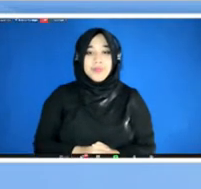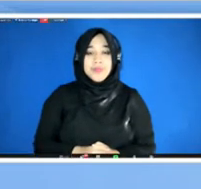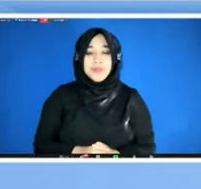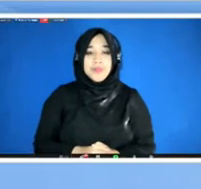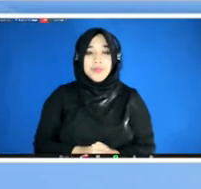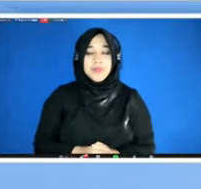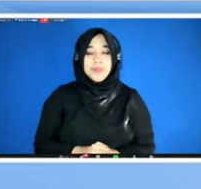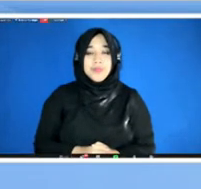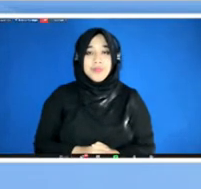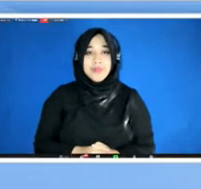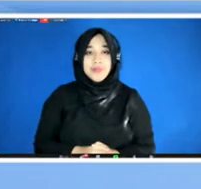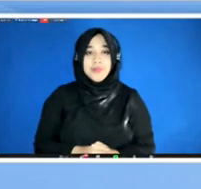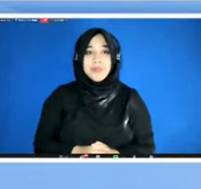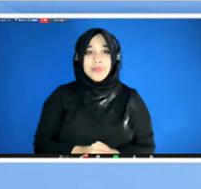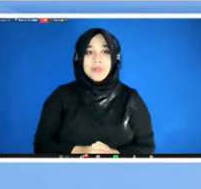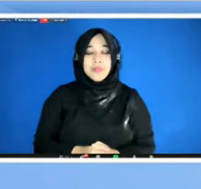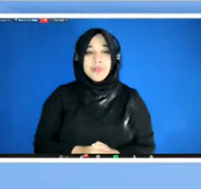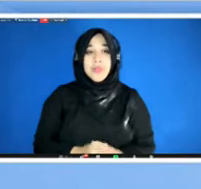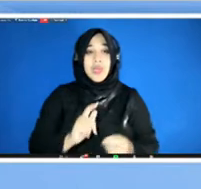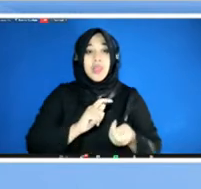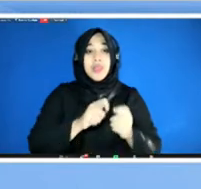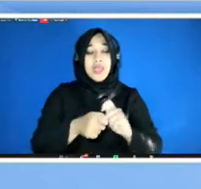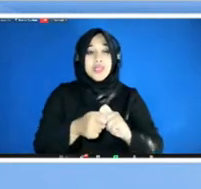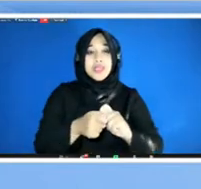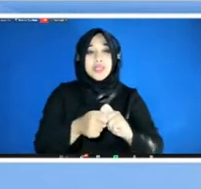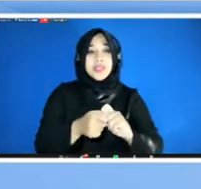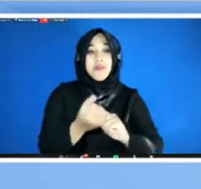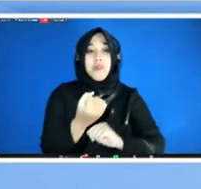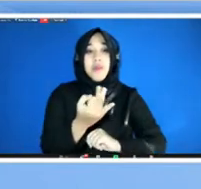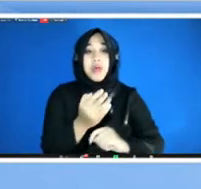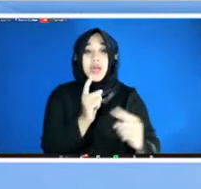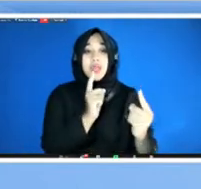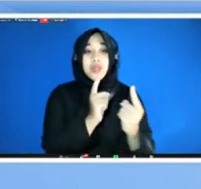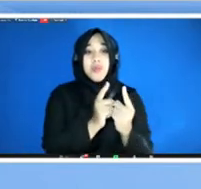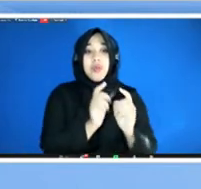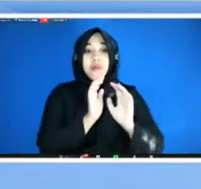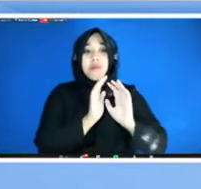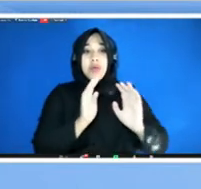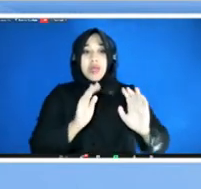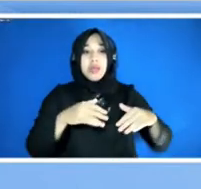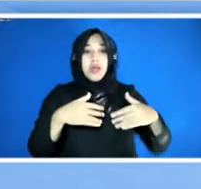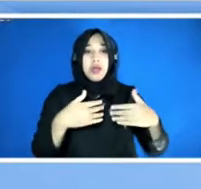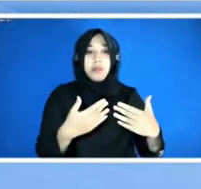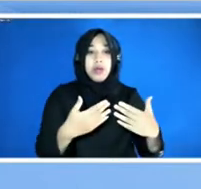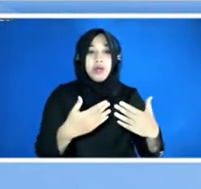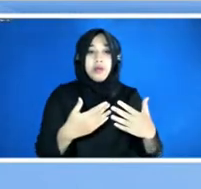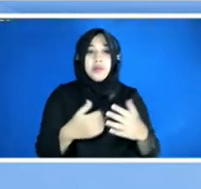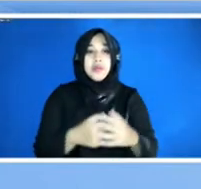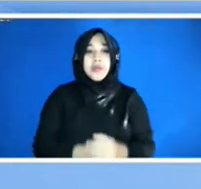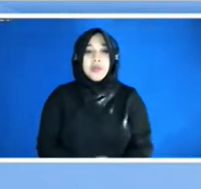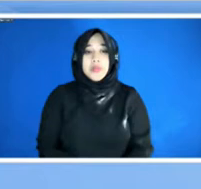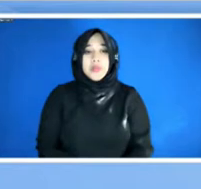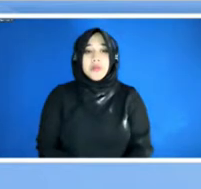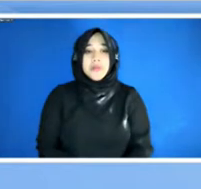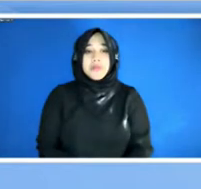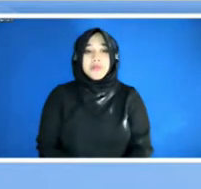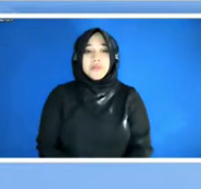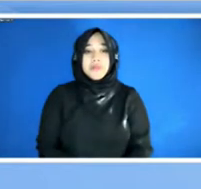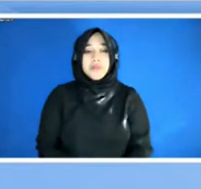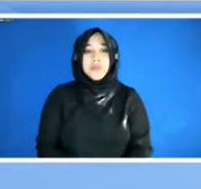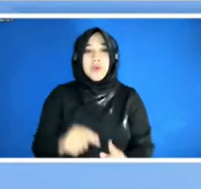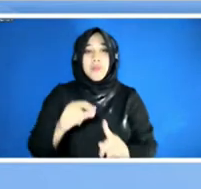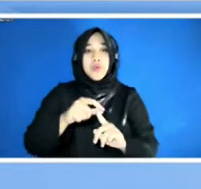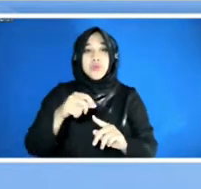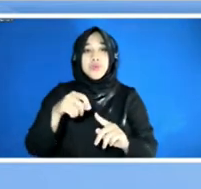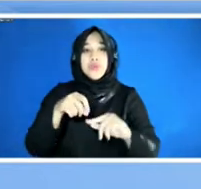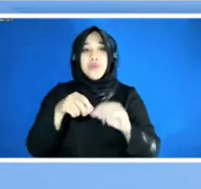Next. Nah, ini untuk tes beberapa temuannya. Banyak kemudian tadi Prof. Sulfika, kemudian juga